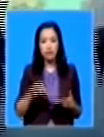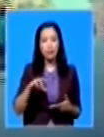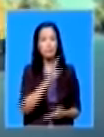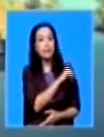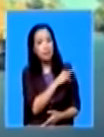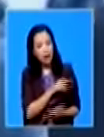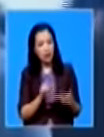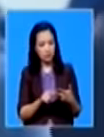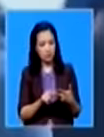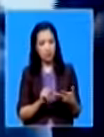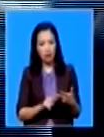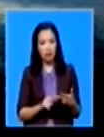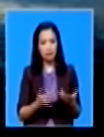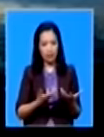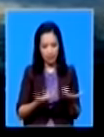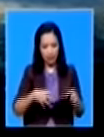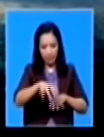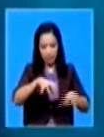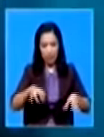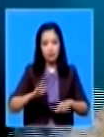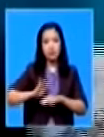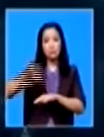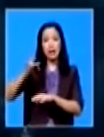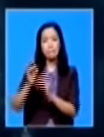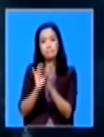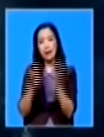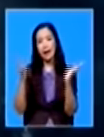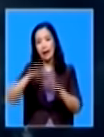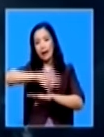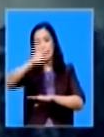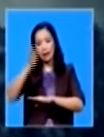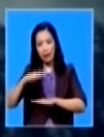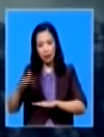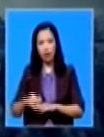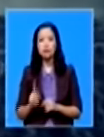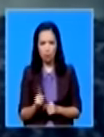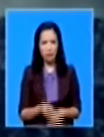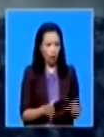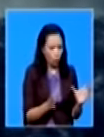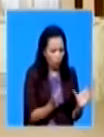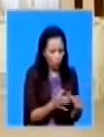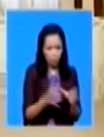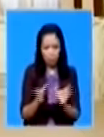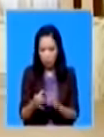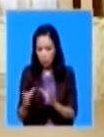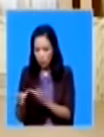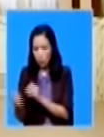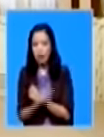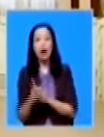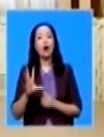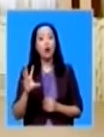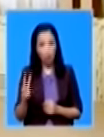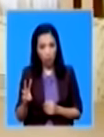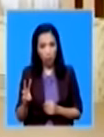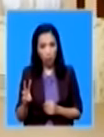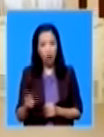เหล่านี้ให้มันแยกออกจากกันซะธรรมชาติป่าเขามีสัก6อย่างมั้ง6คลัสเตอร์มันก็ท่องเที่ยวก็ทำอยู่พอมันทำอย่างนี้มาค